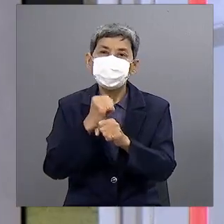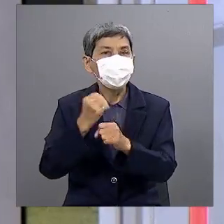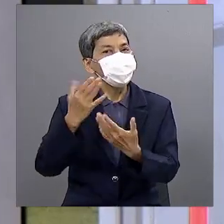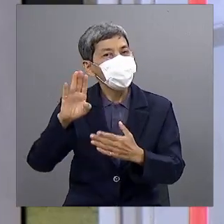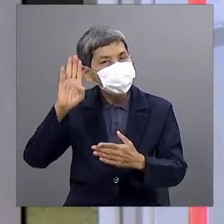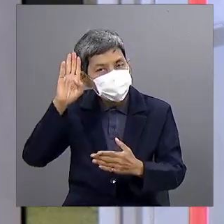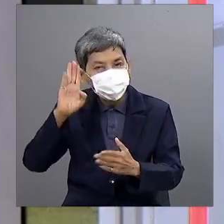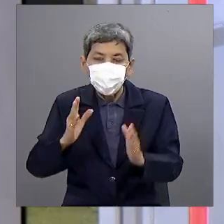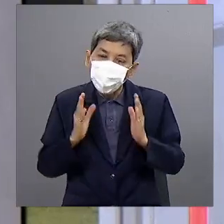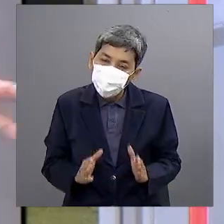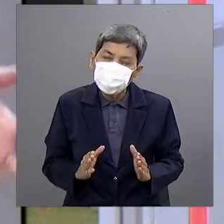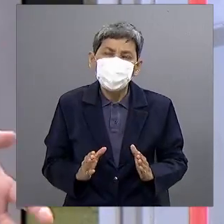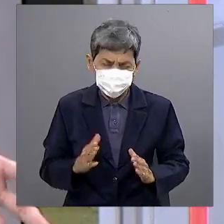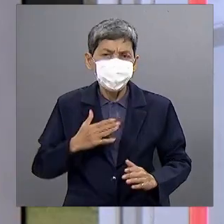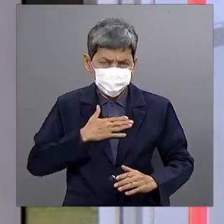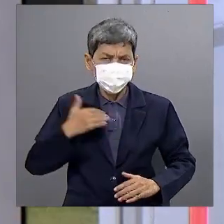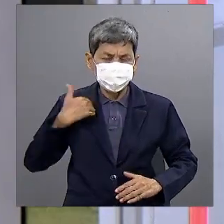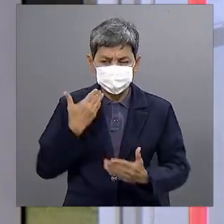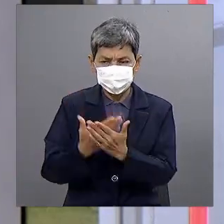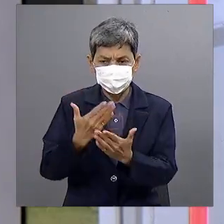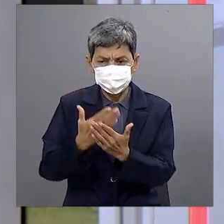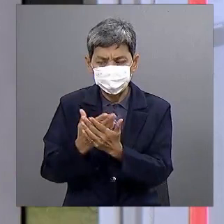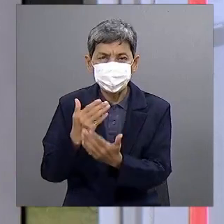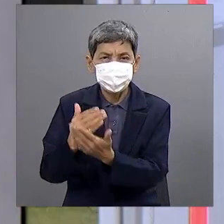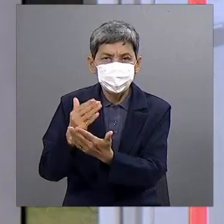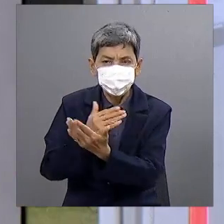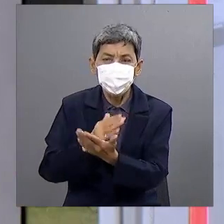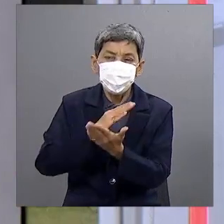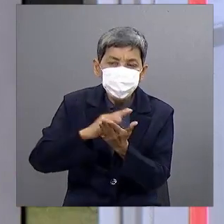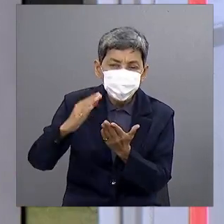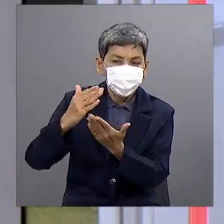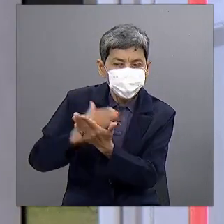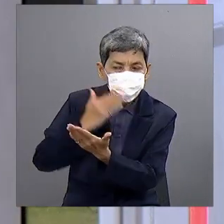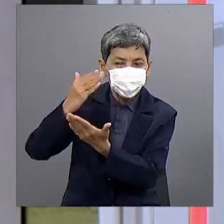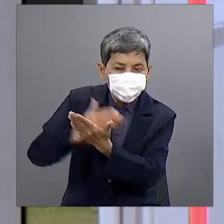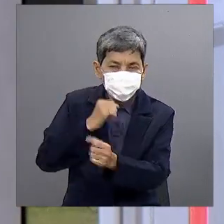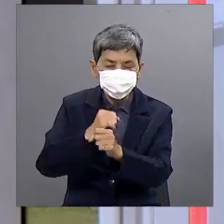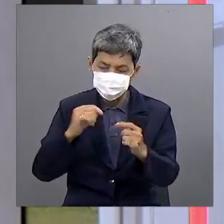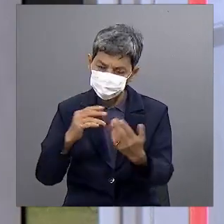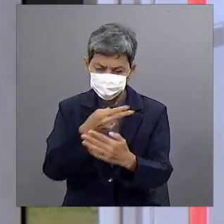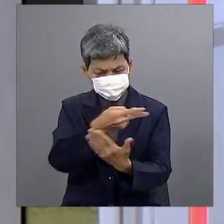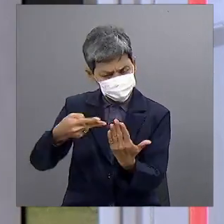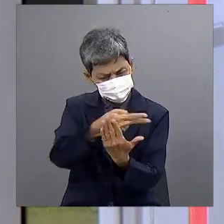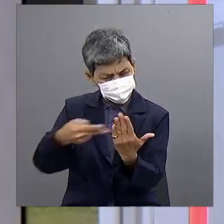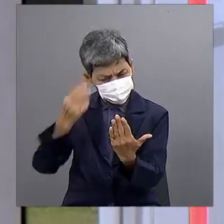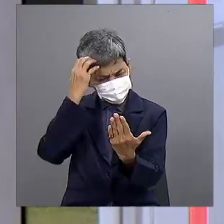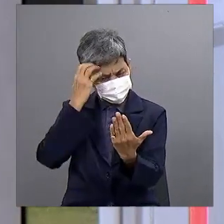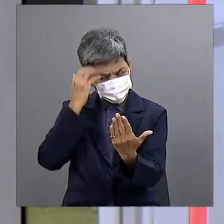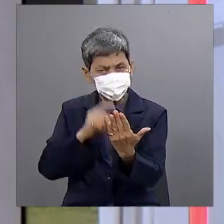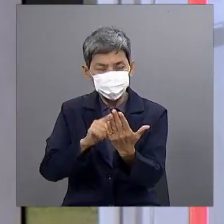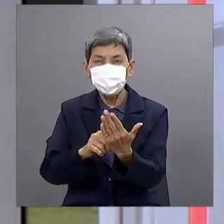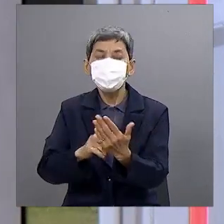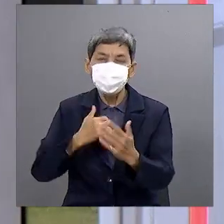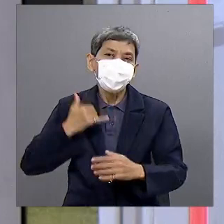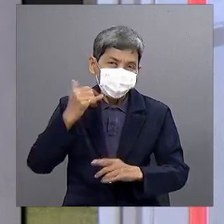างผมมีบางช่วงนี้มันเงินก้อนใหญ่มันส่งไม่ทันก็ต้องแบ่งชำระก็จะเป็นข้อความที่ได้จากกรมสรรพาก ร แต่ผมเนี่ยไปทุกเดือนอยู่แล้ว ไป